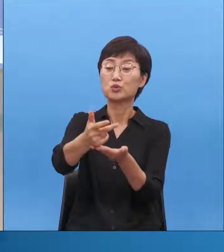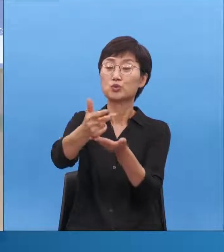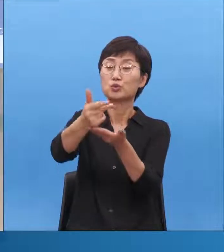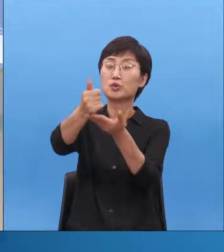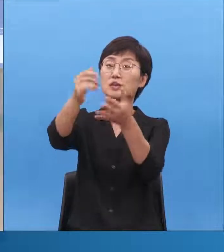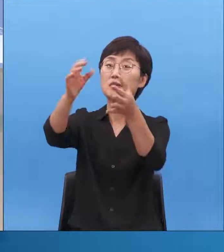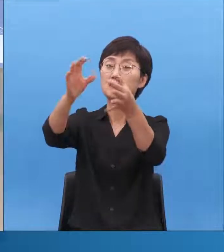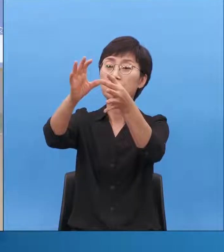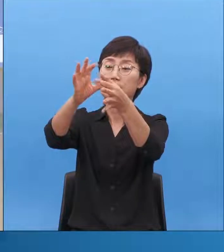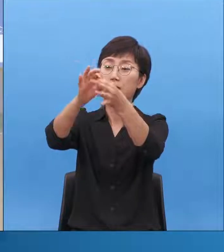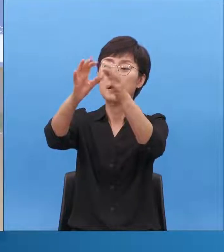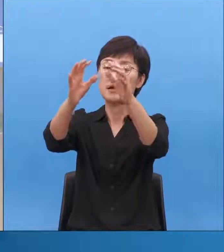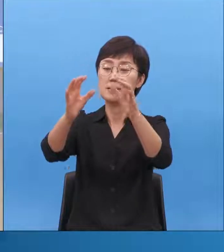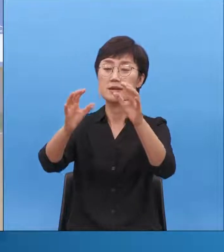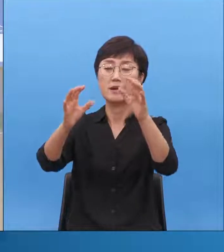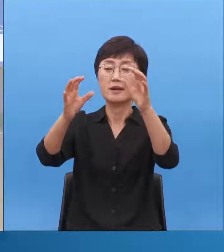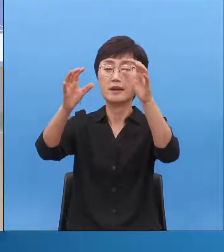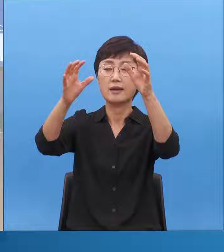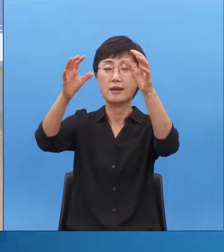주님의